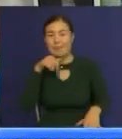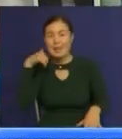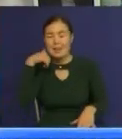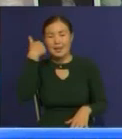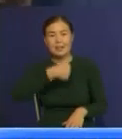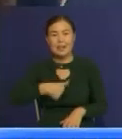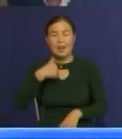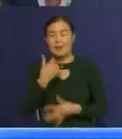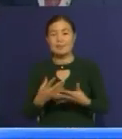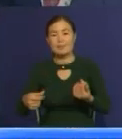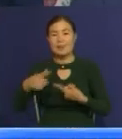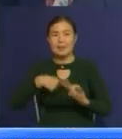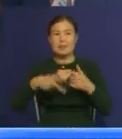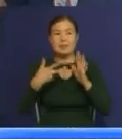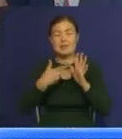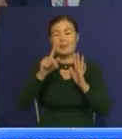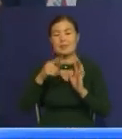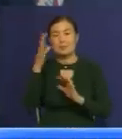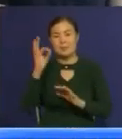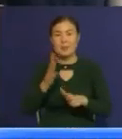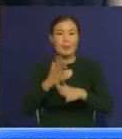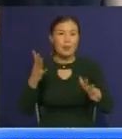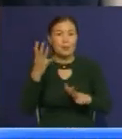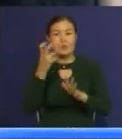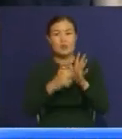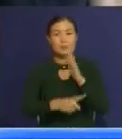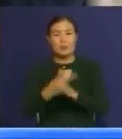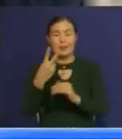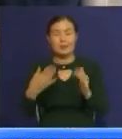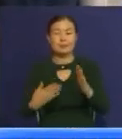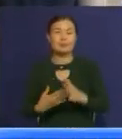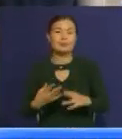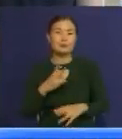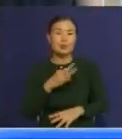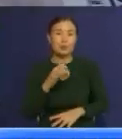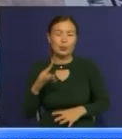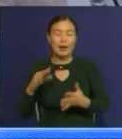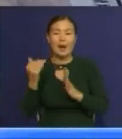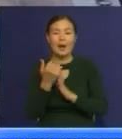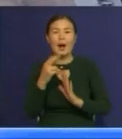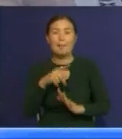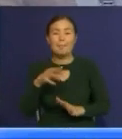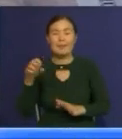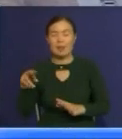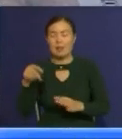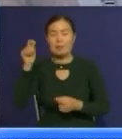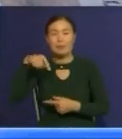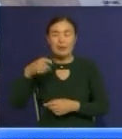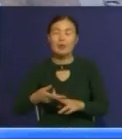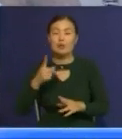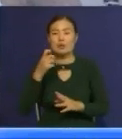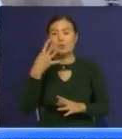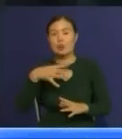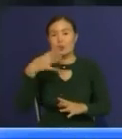салыстырғанда бизнес субъектілері 8,5% өсіп 472-ге жеткен. Нұр Капитал бағдарламасы аясында құны 154 миллион